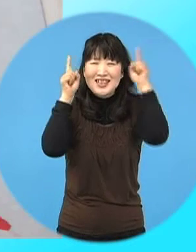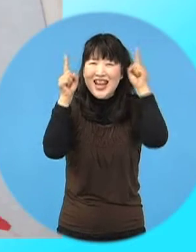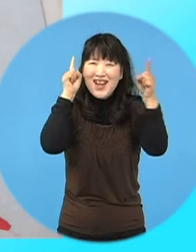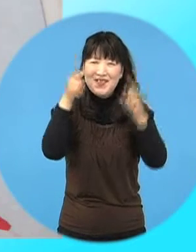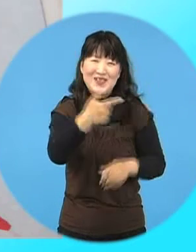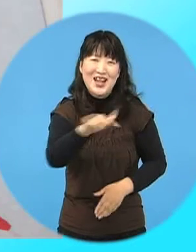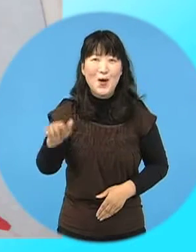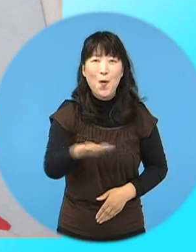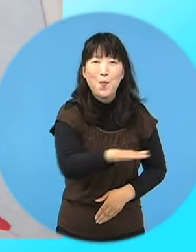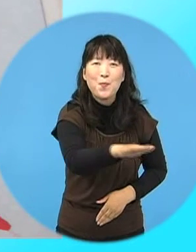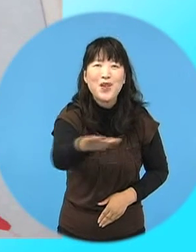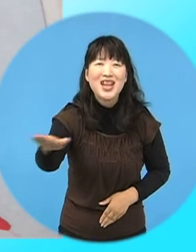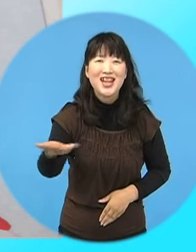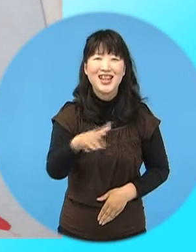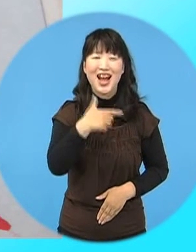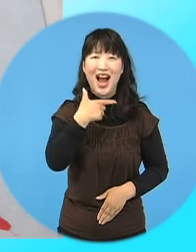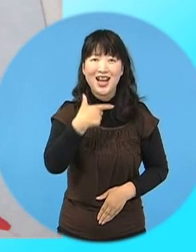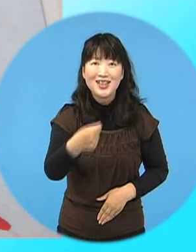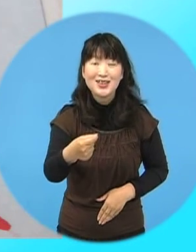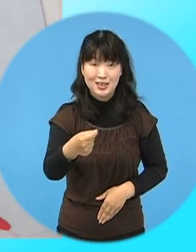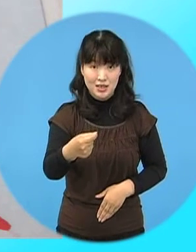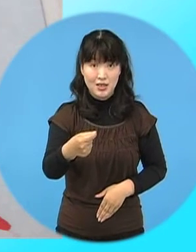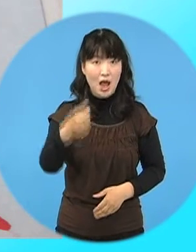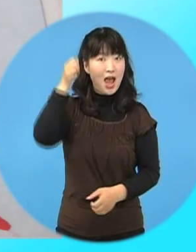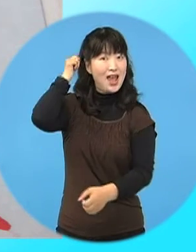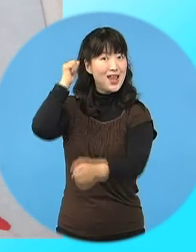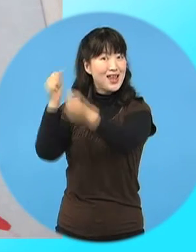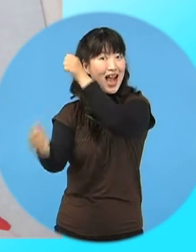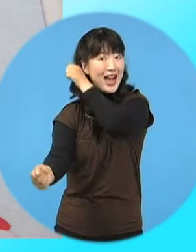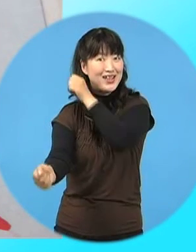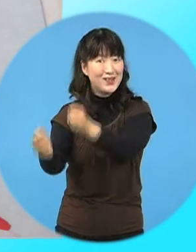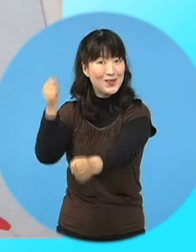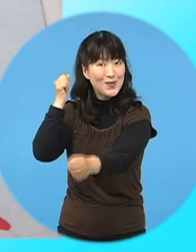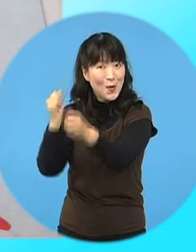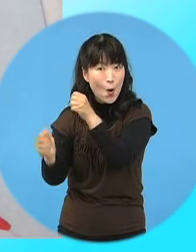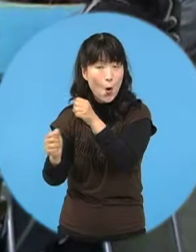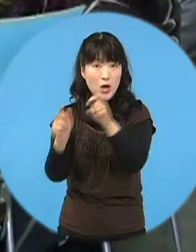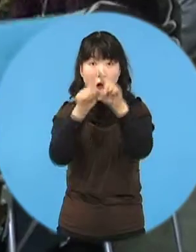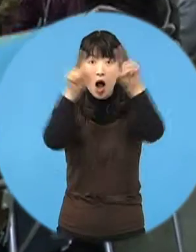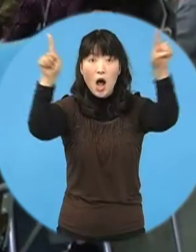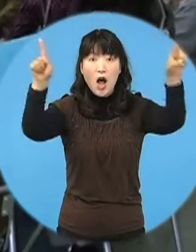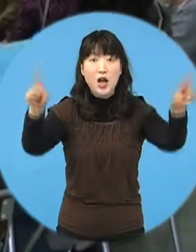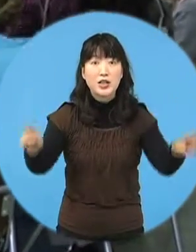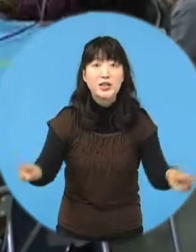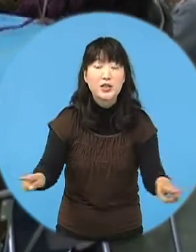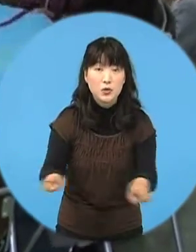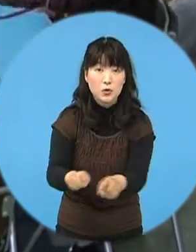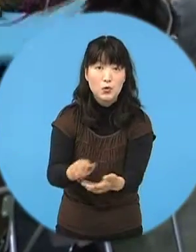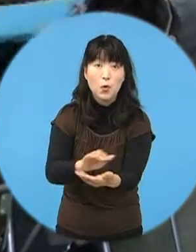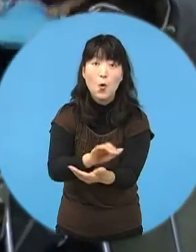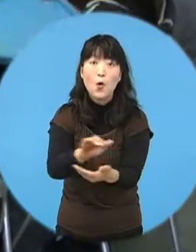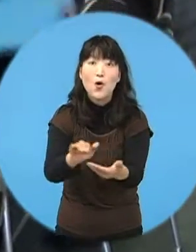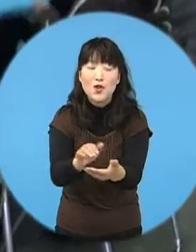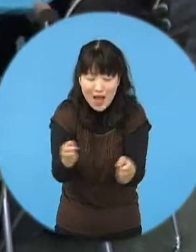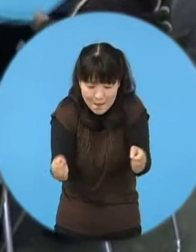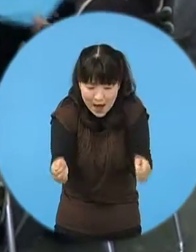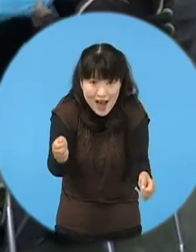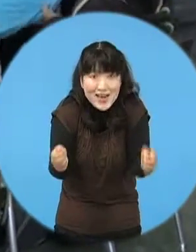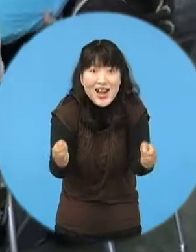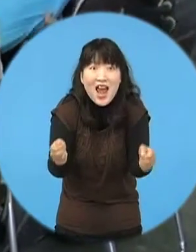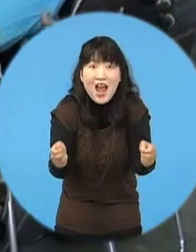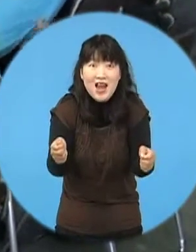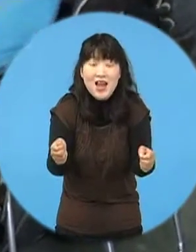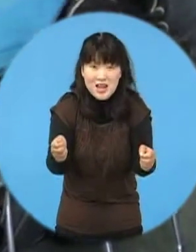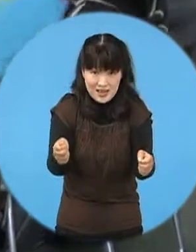みんな大好きなんですけれども、 はい、 また太鼓の合奏があったり、シーツ玉入れとか、あと本気じゃんけんとか、